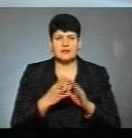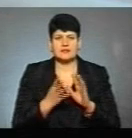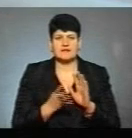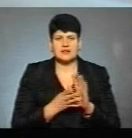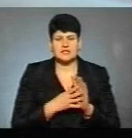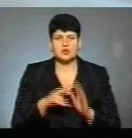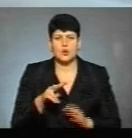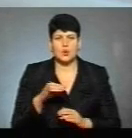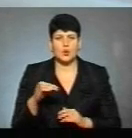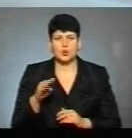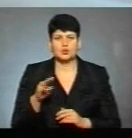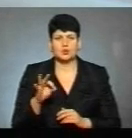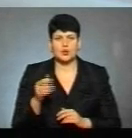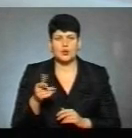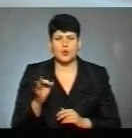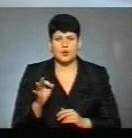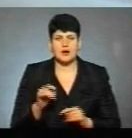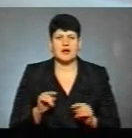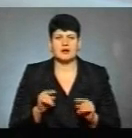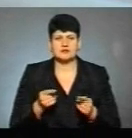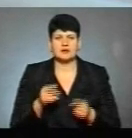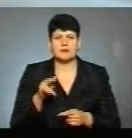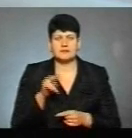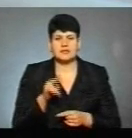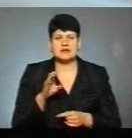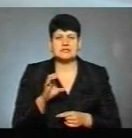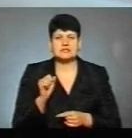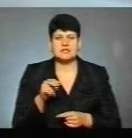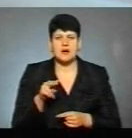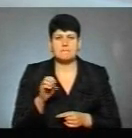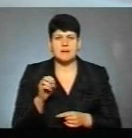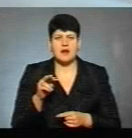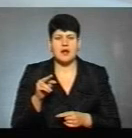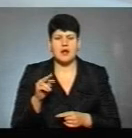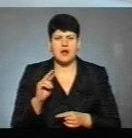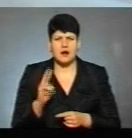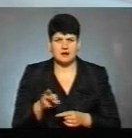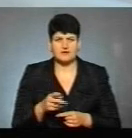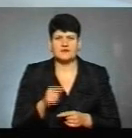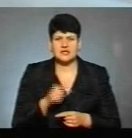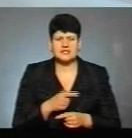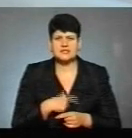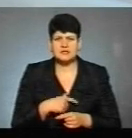19 лютого арештували Сапеляка. Він себе